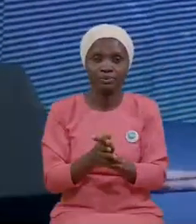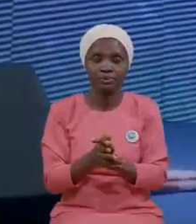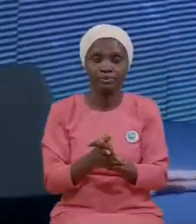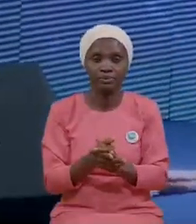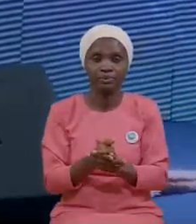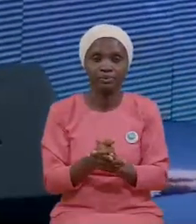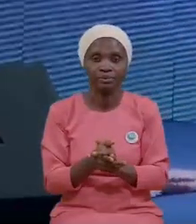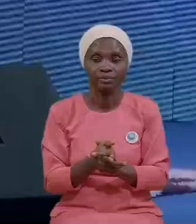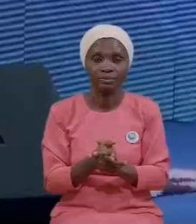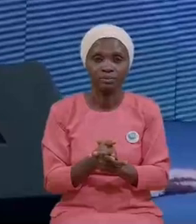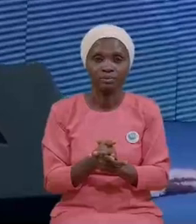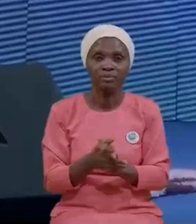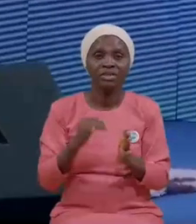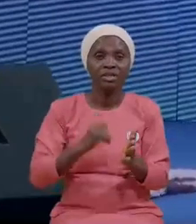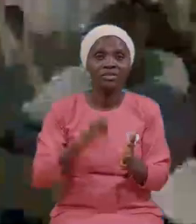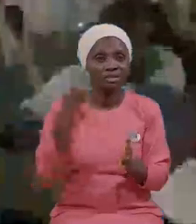C'est pour toi ce soir.